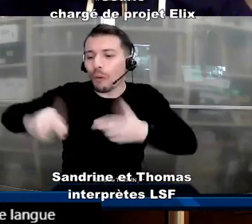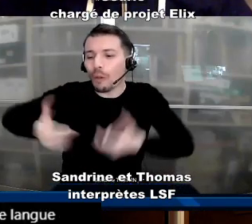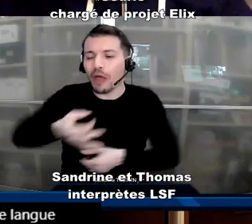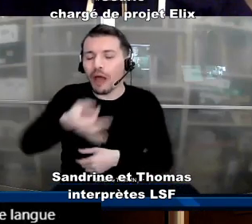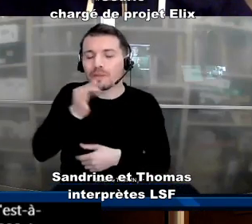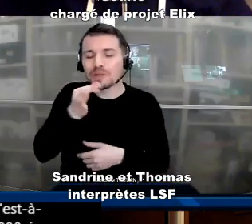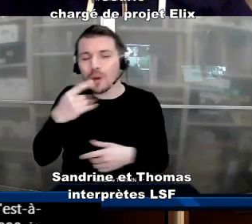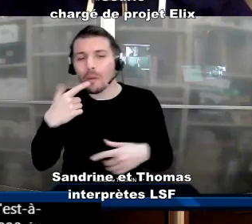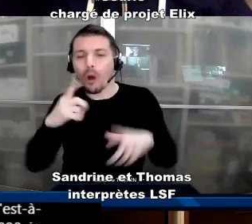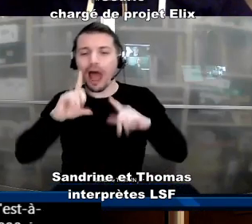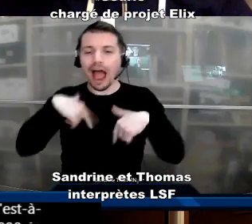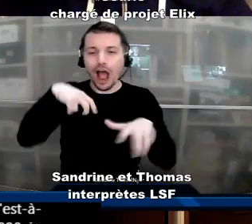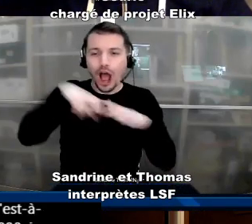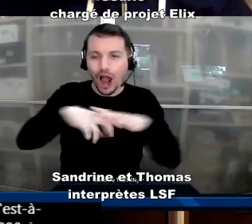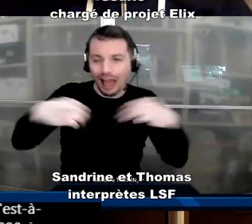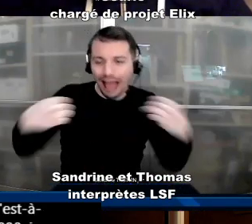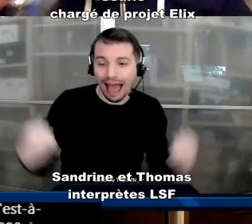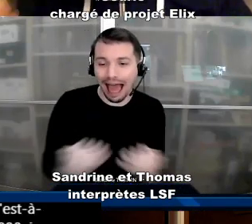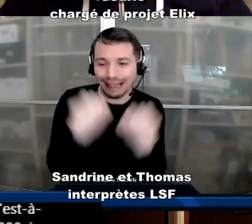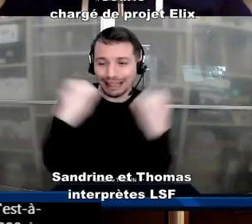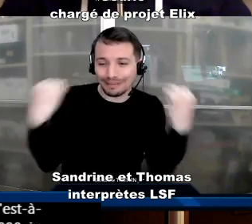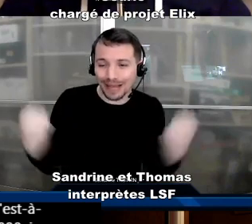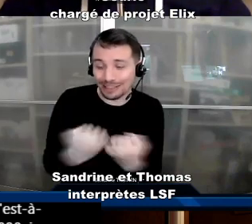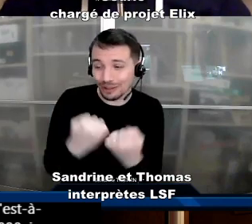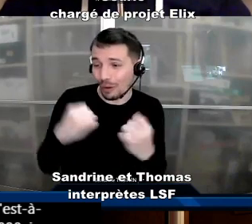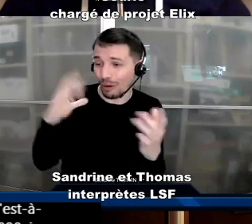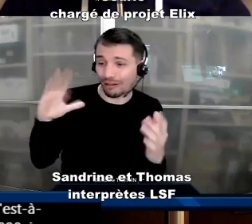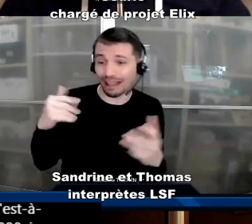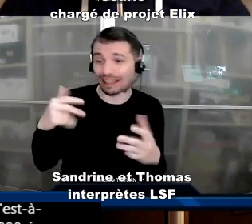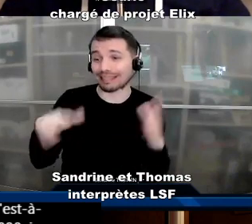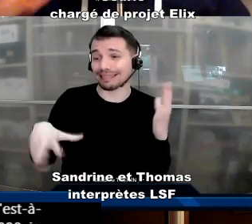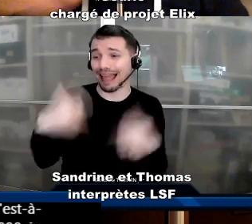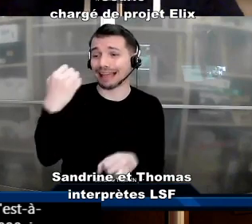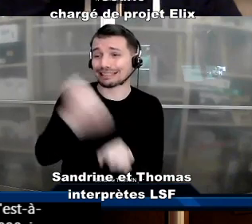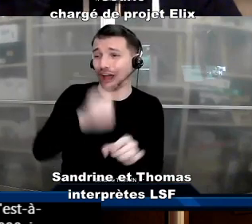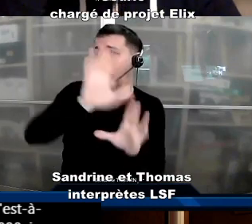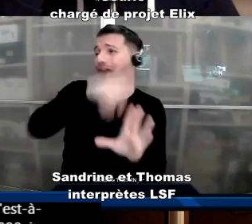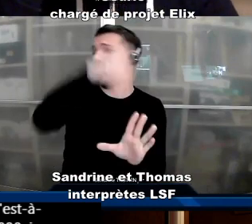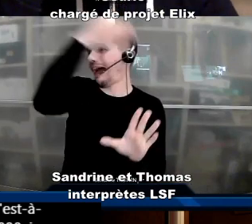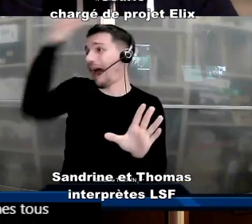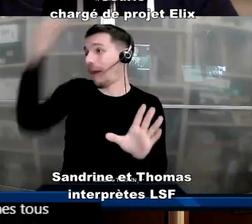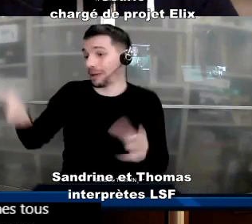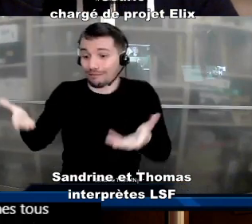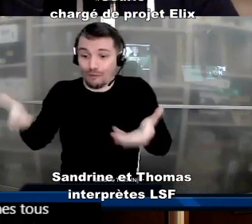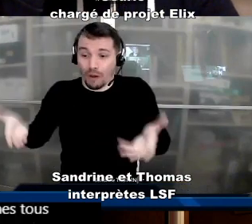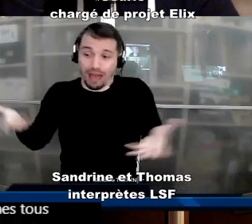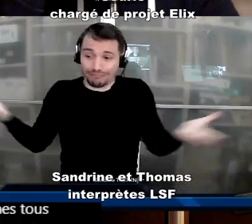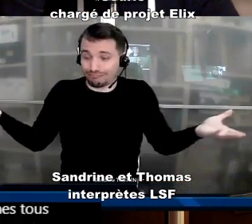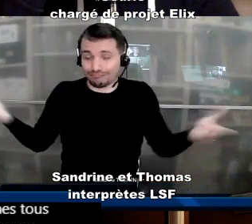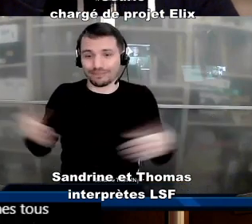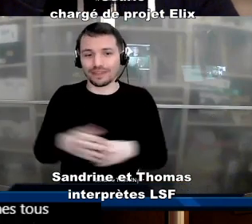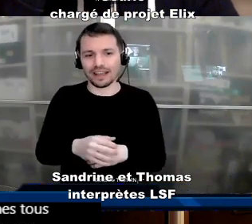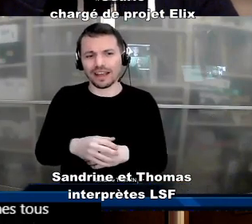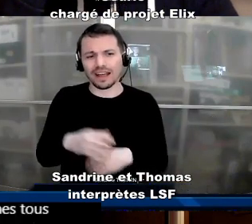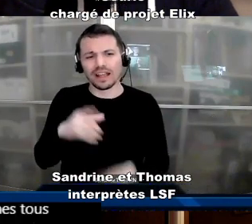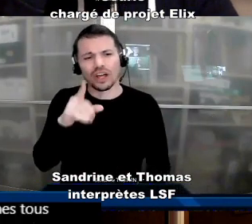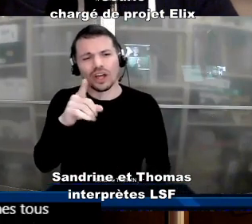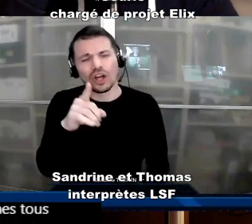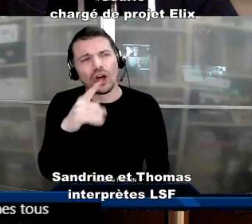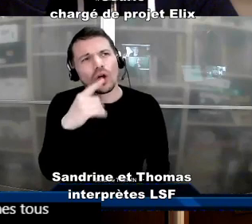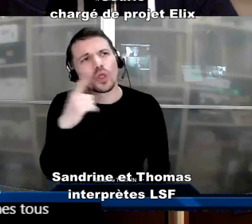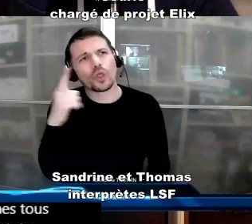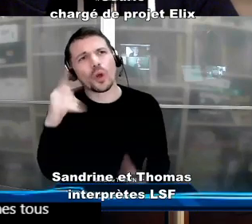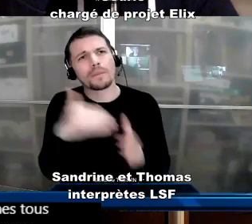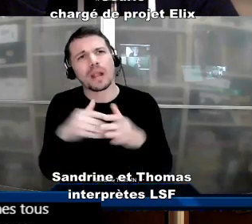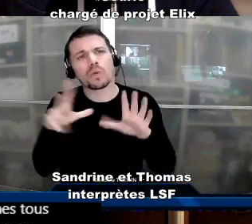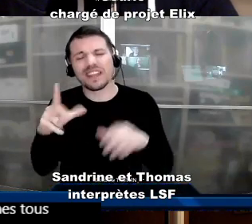puis, 13 ans après, on en arrive là. Oui, et puis en plus, la 2008, donc ça fait 3 ans. Attends, non. Non,